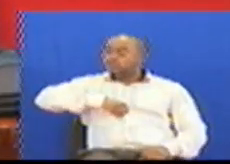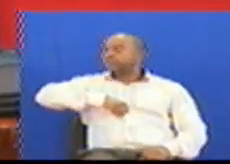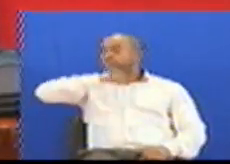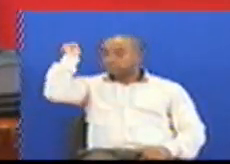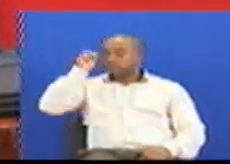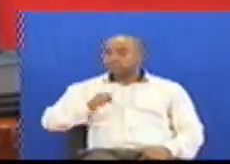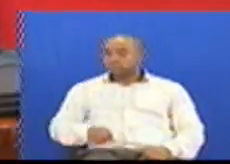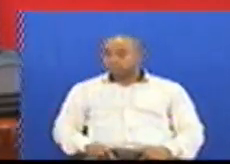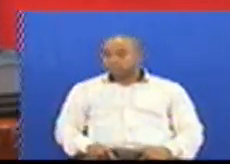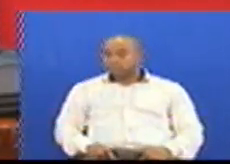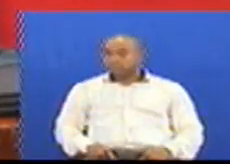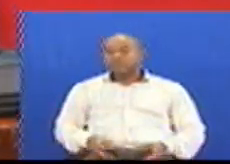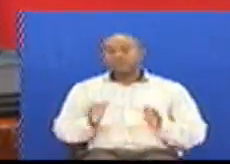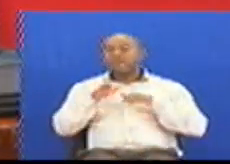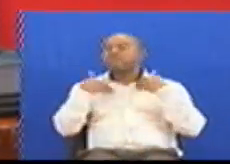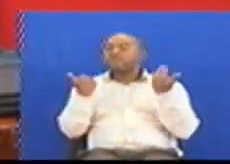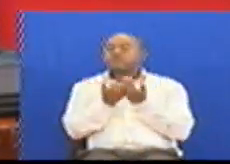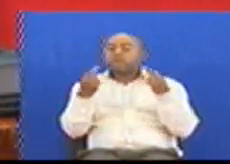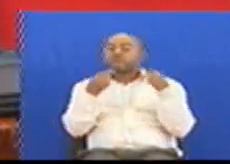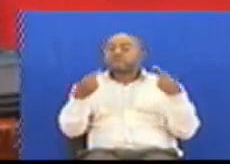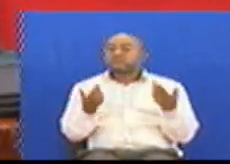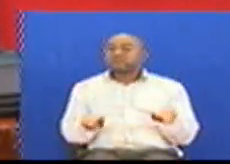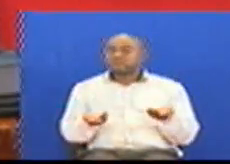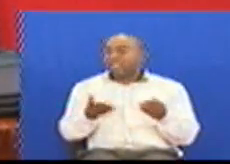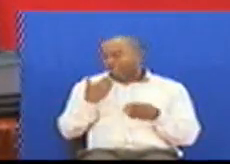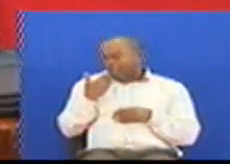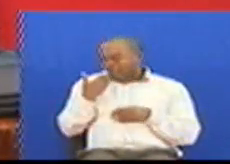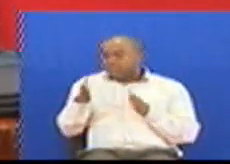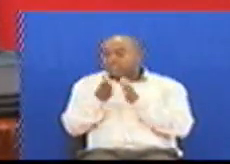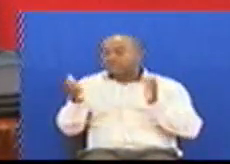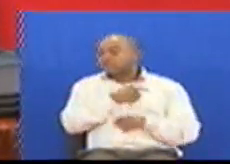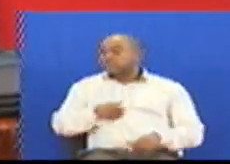shaka. Hata vyama upinzani kwenye urais naona mwacheni Magufuli.